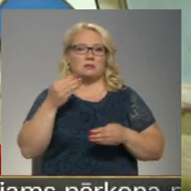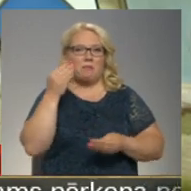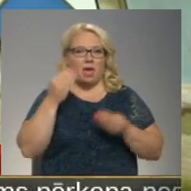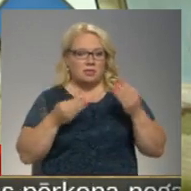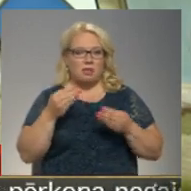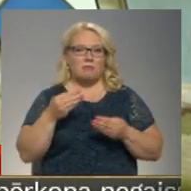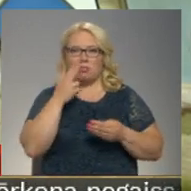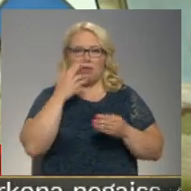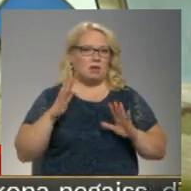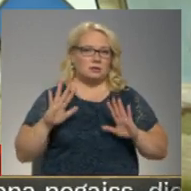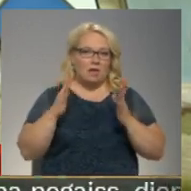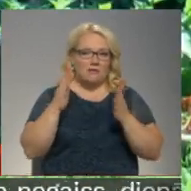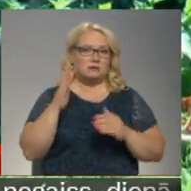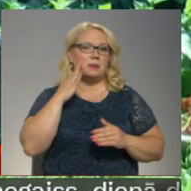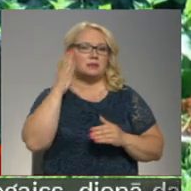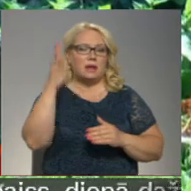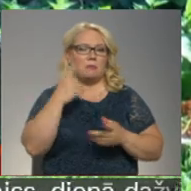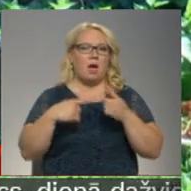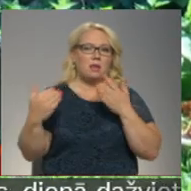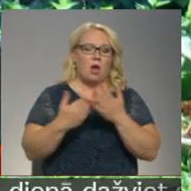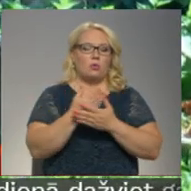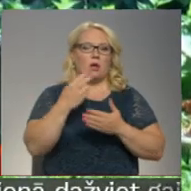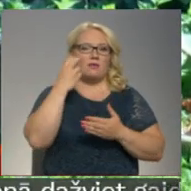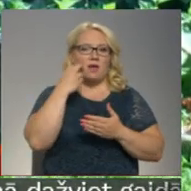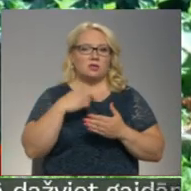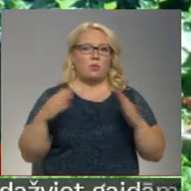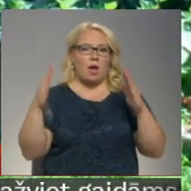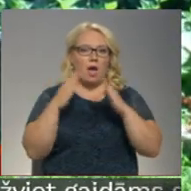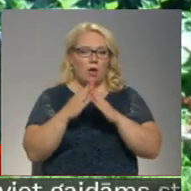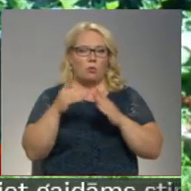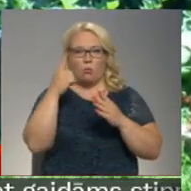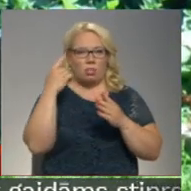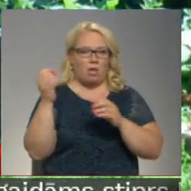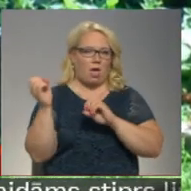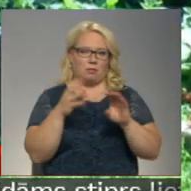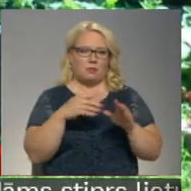neesot izdevies, tomēr cerība atjaunot seno krogu sēku netiekot